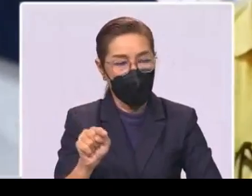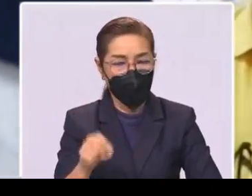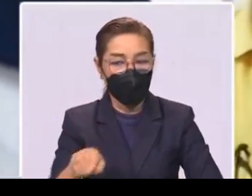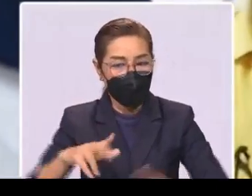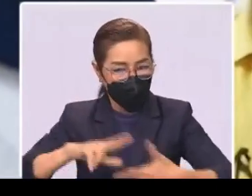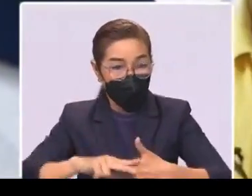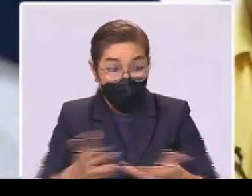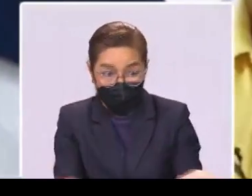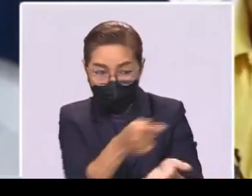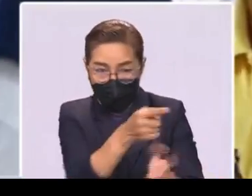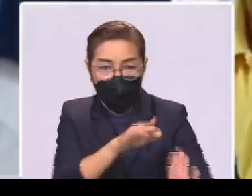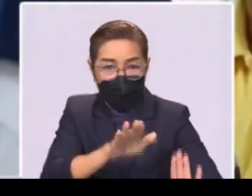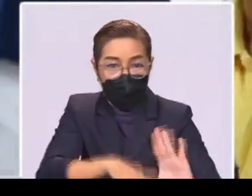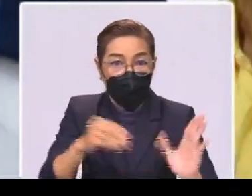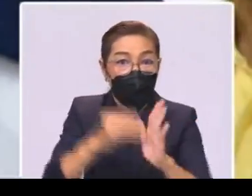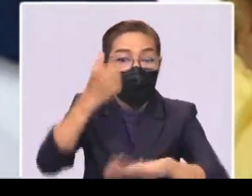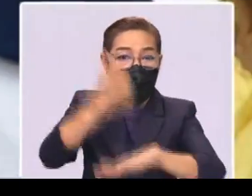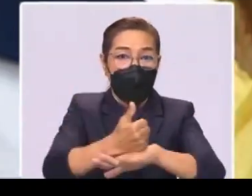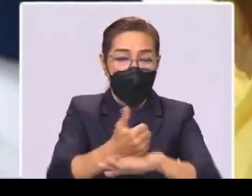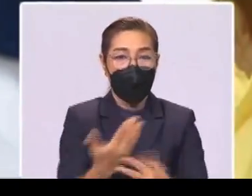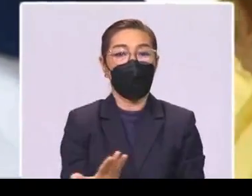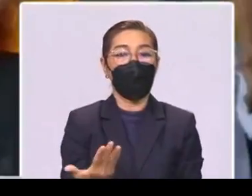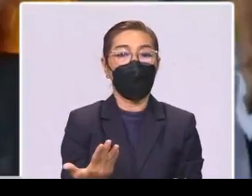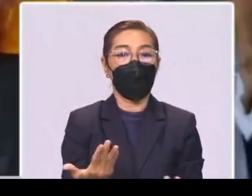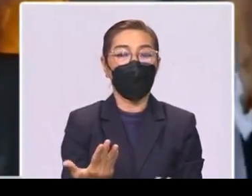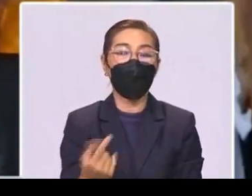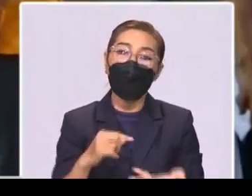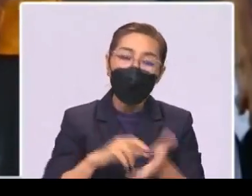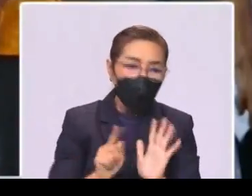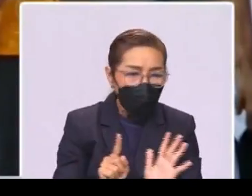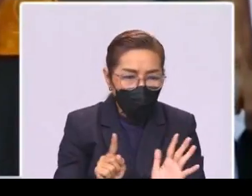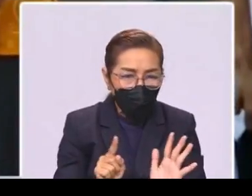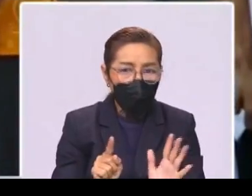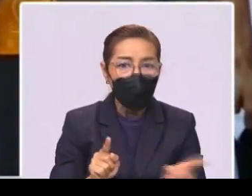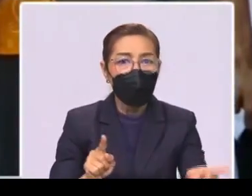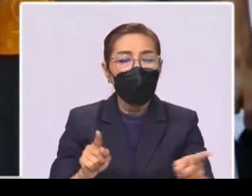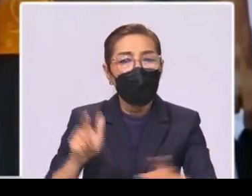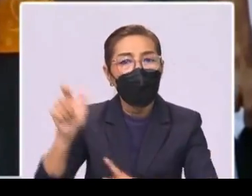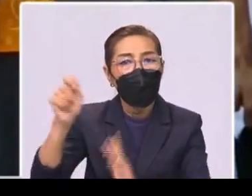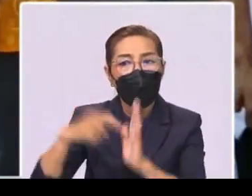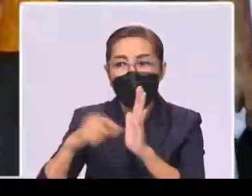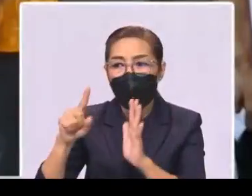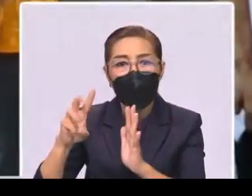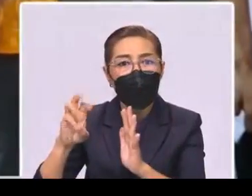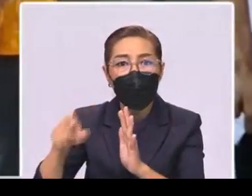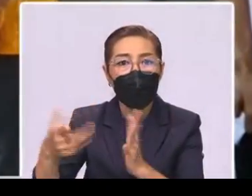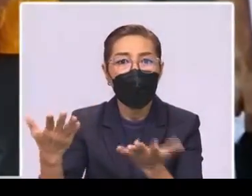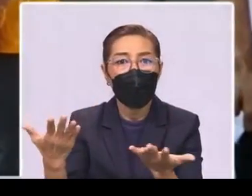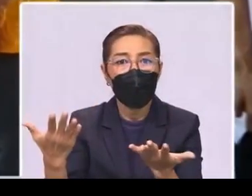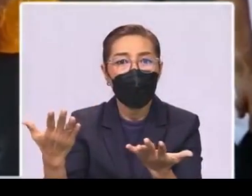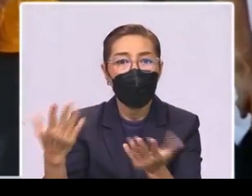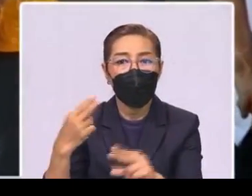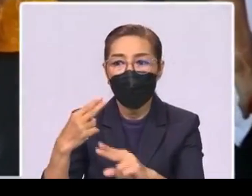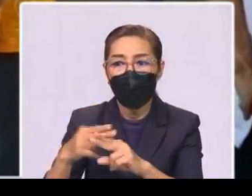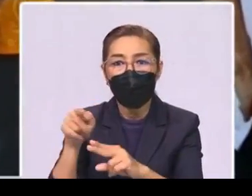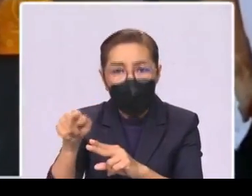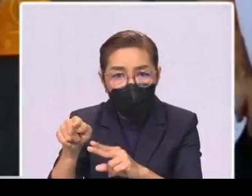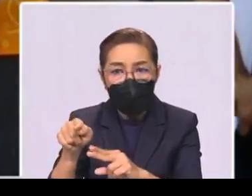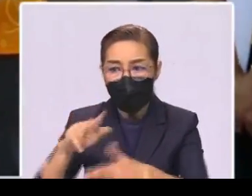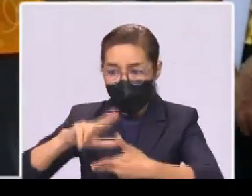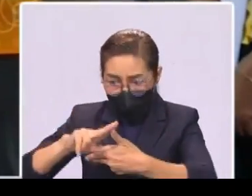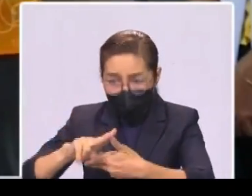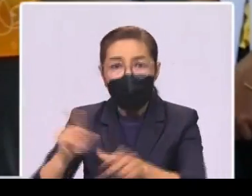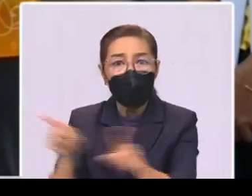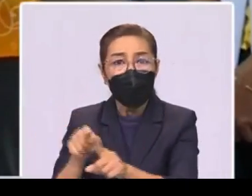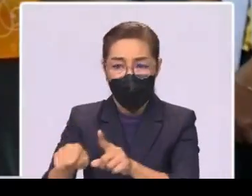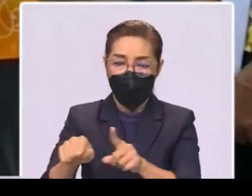สมัครผู้ว่ากทมเอาล่ะสิครับแล้วท่านอัศวินขวัญเมืองจะยังไงอืแสดง